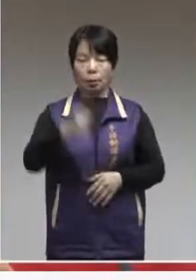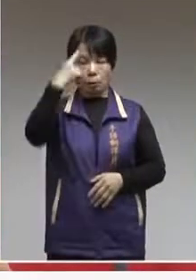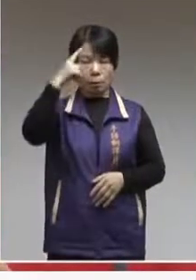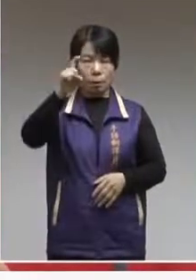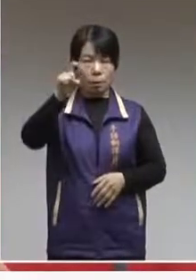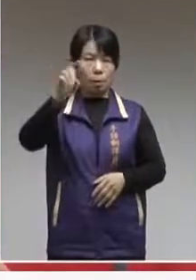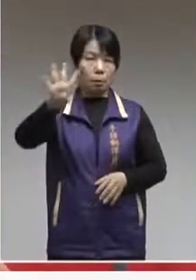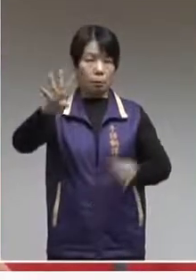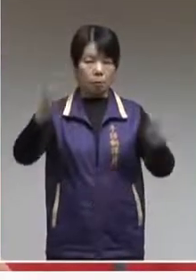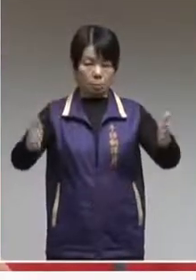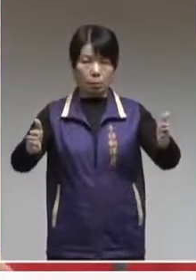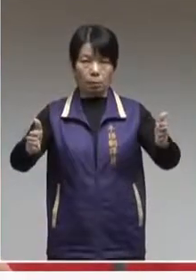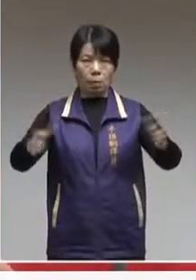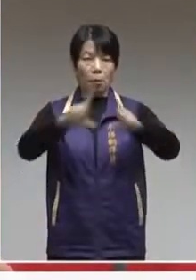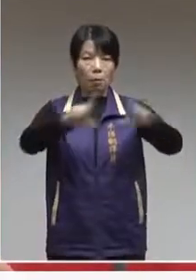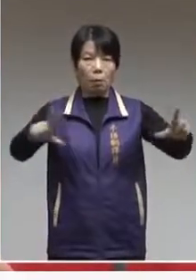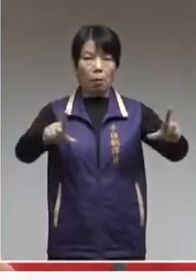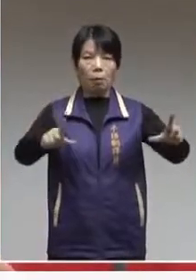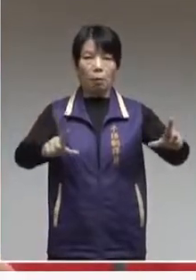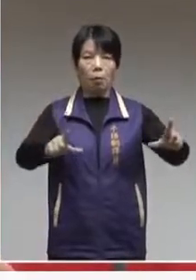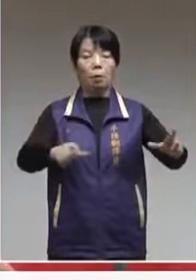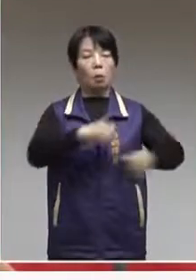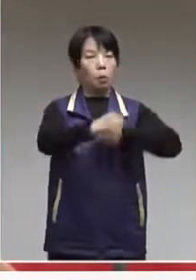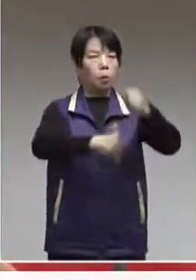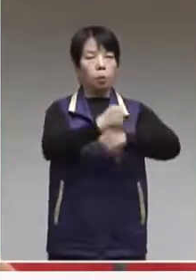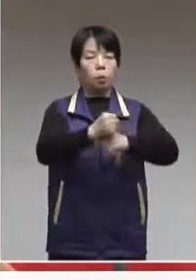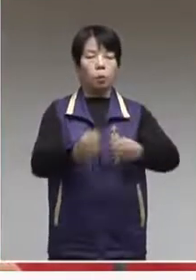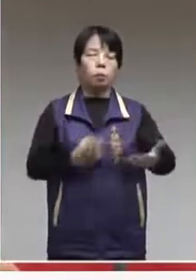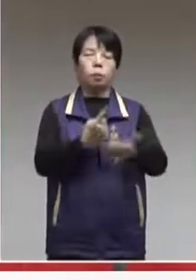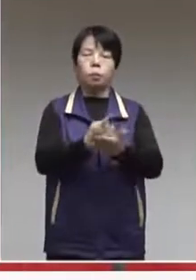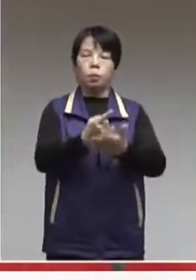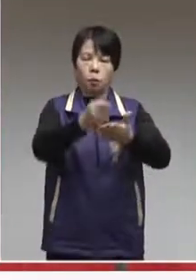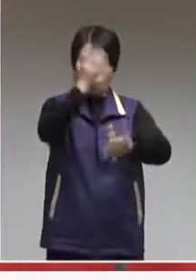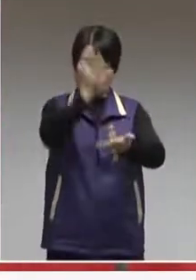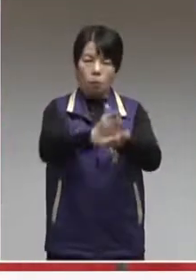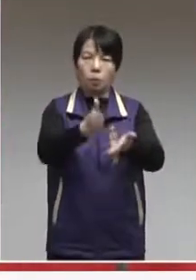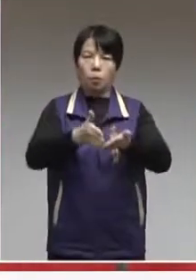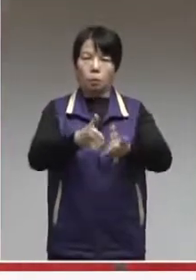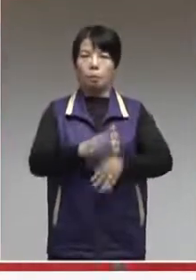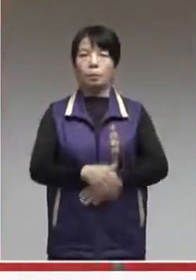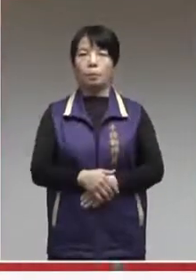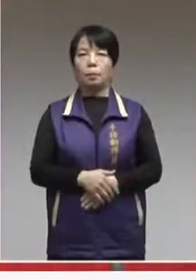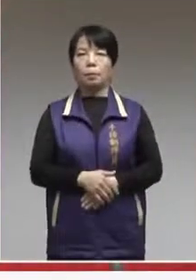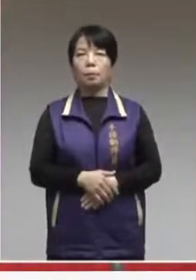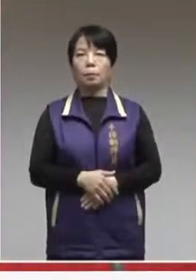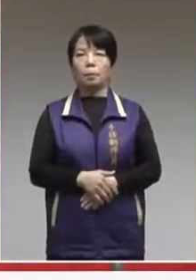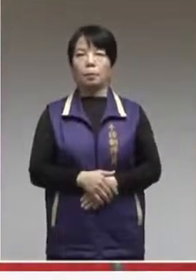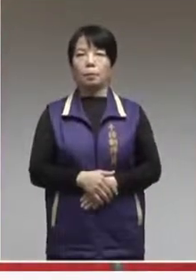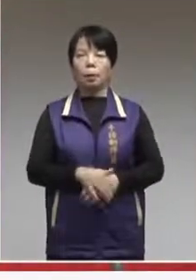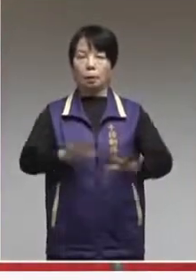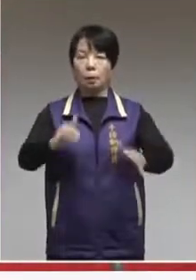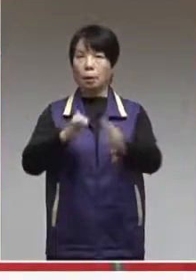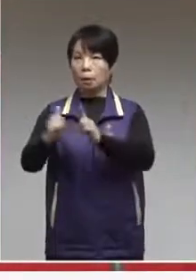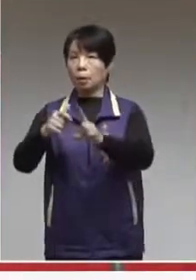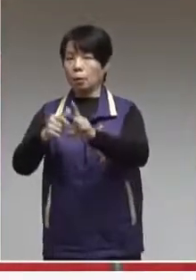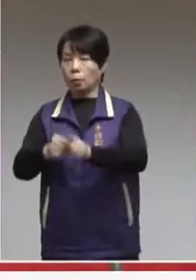14天内底大型的活动暂停，哦，另外，咱